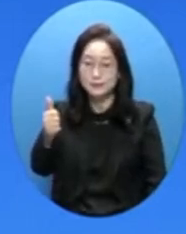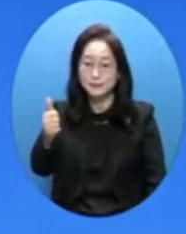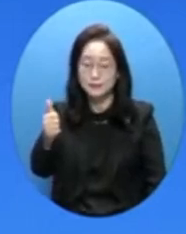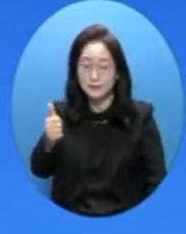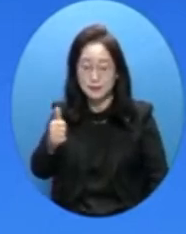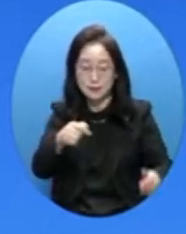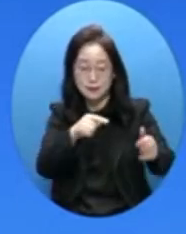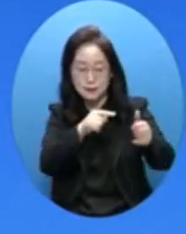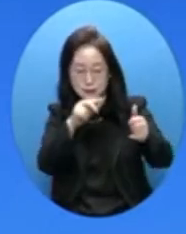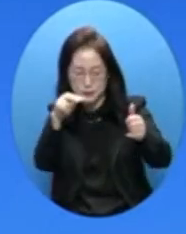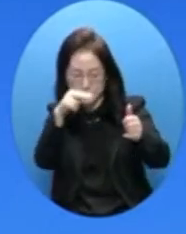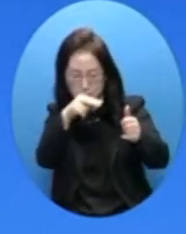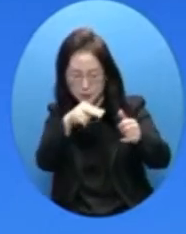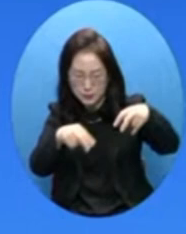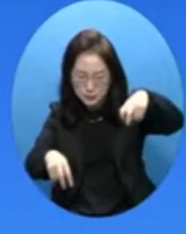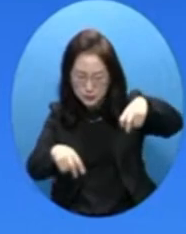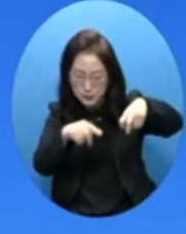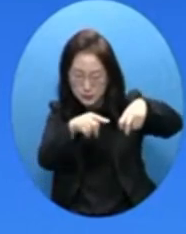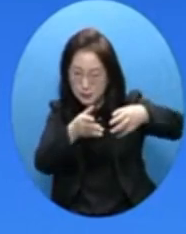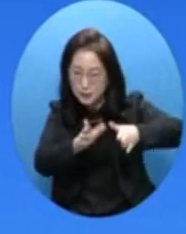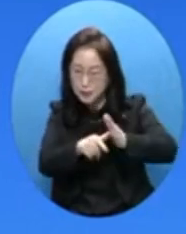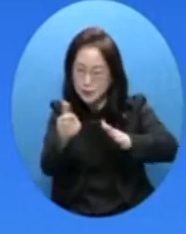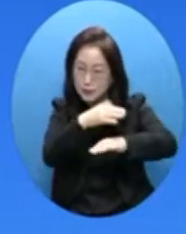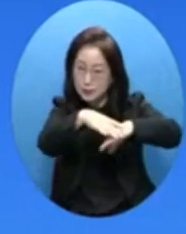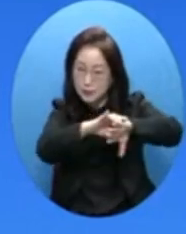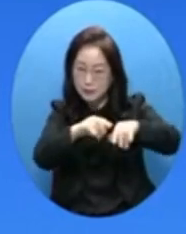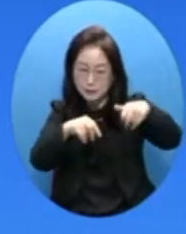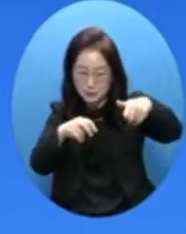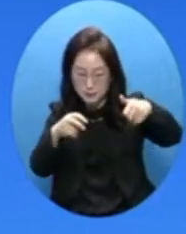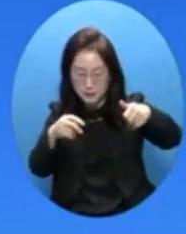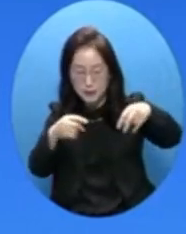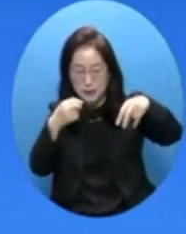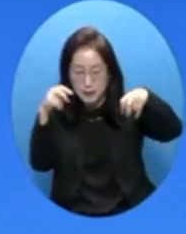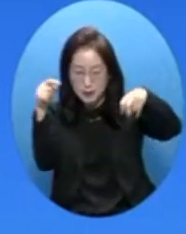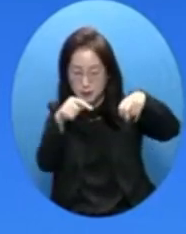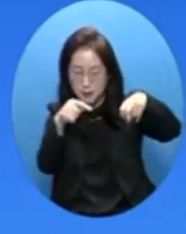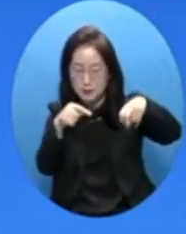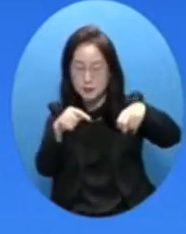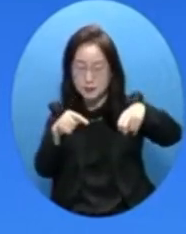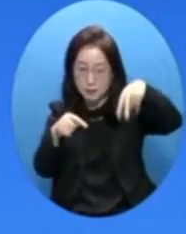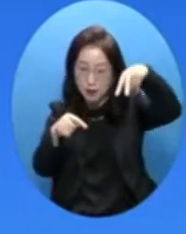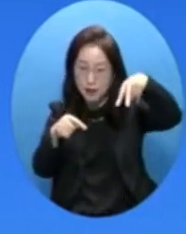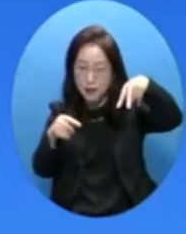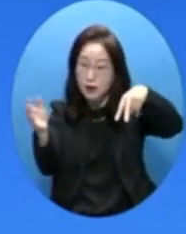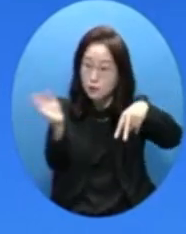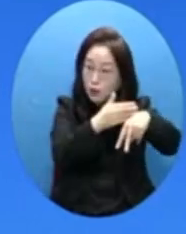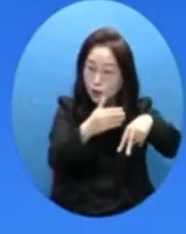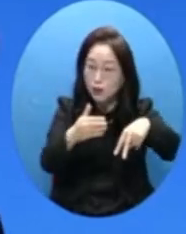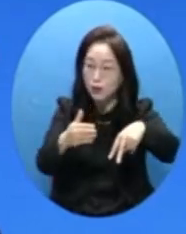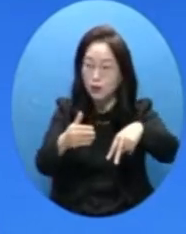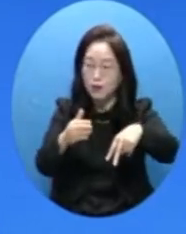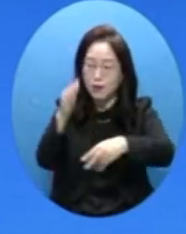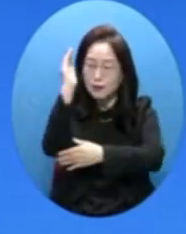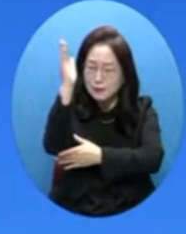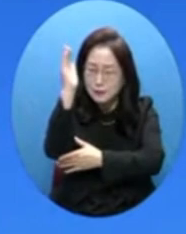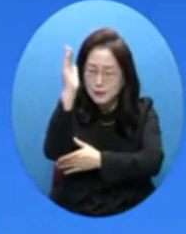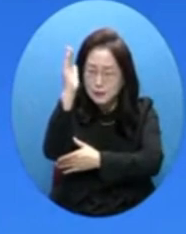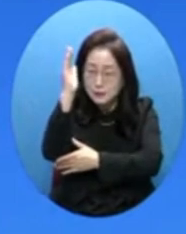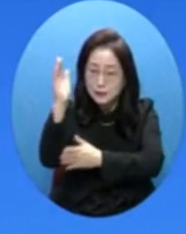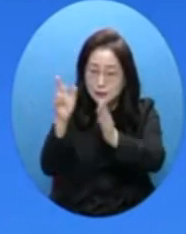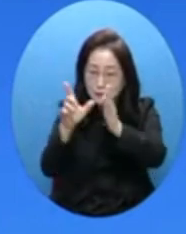나면서부터 걷지 못한 사람을 고치고 난 다음 나가서 설교를 할 때 그날 하루에 남자 어른만